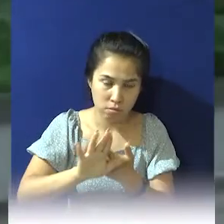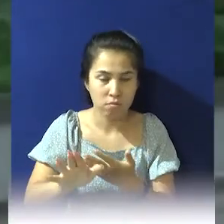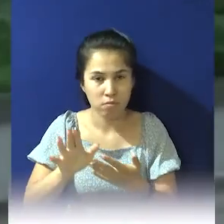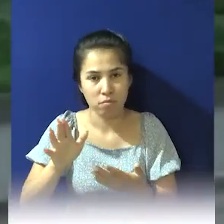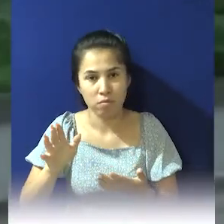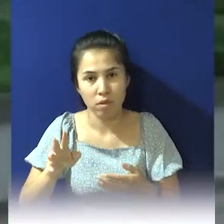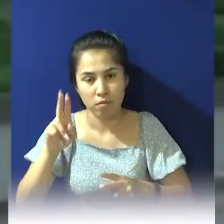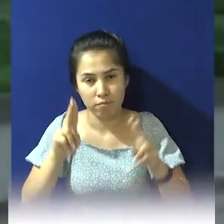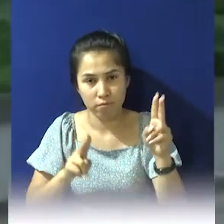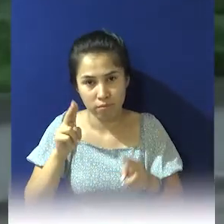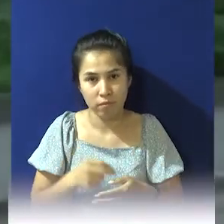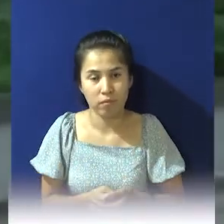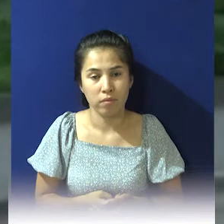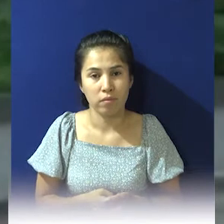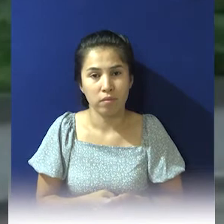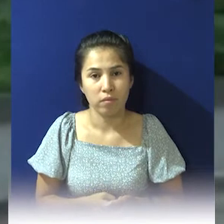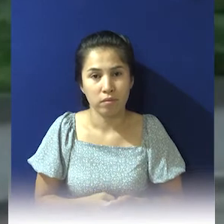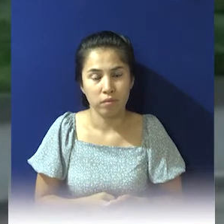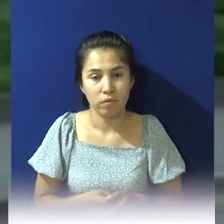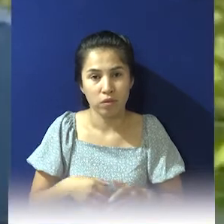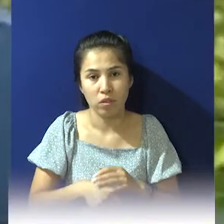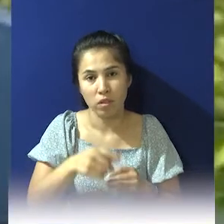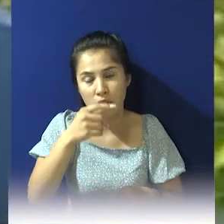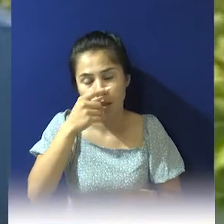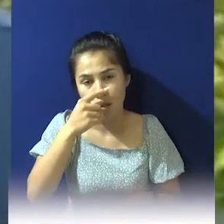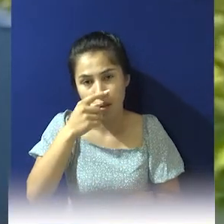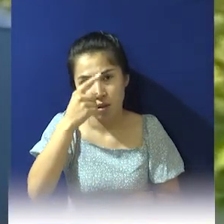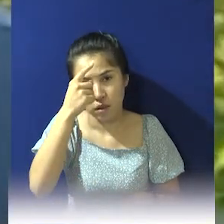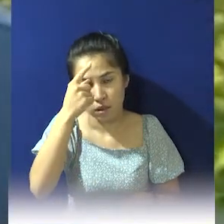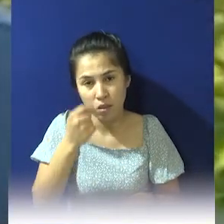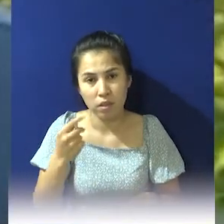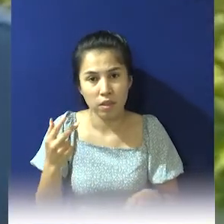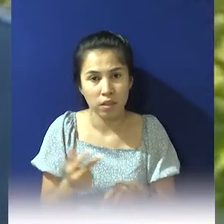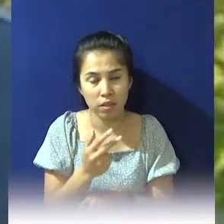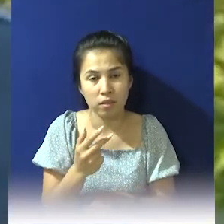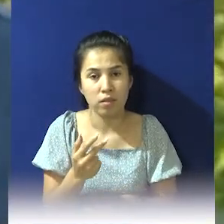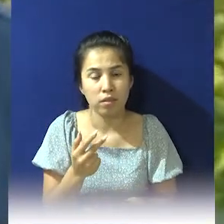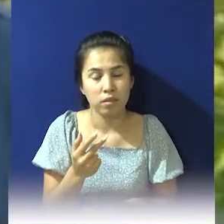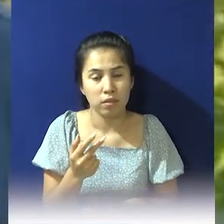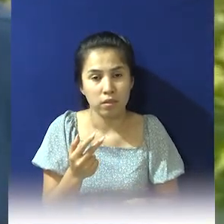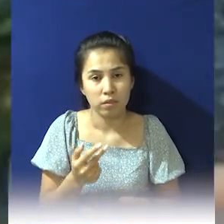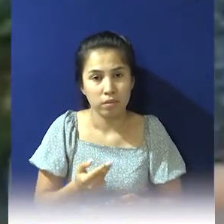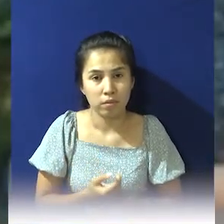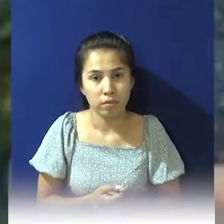КСК ответили, будет демонтирована до конца текущего месяца. Кулеш Умурзакова, Карина